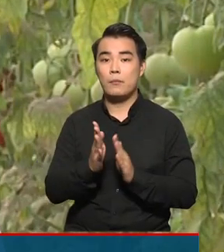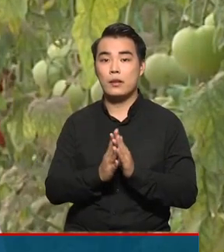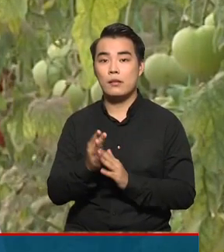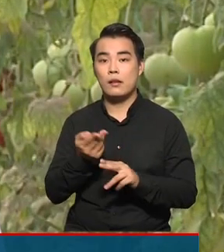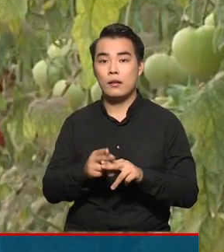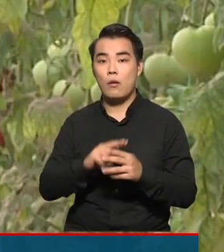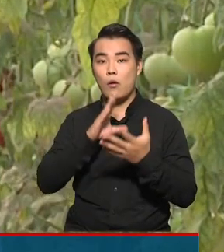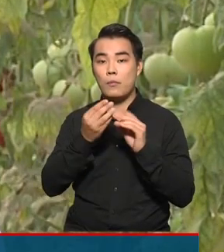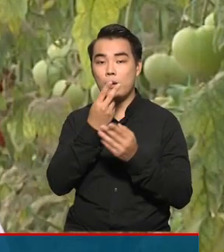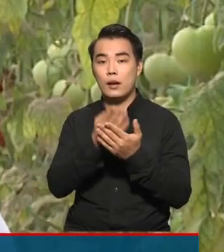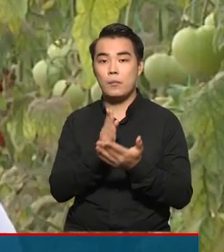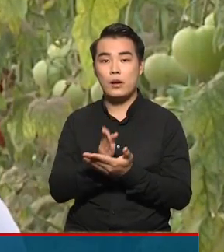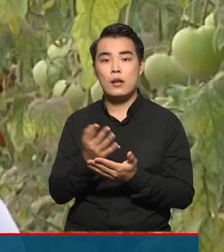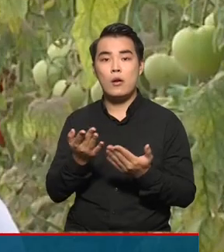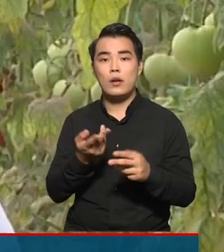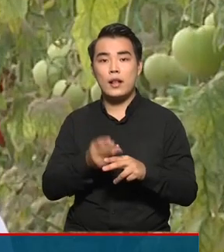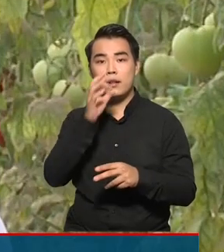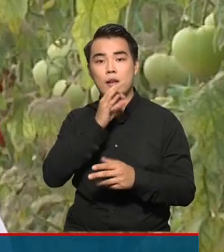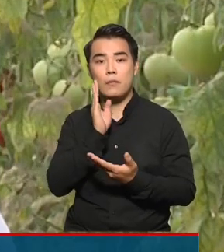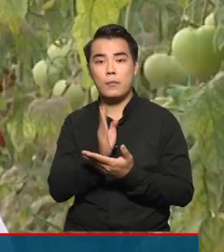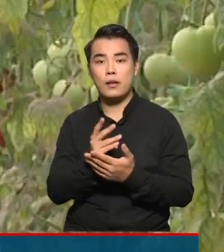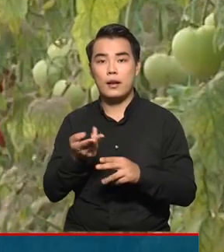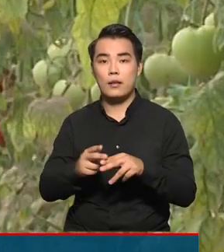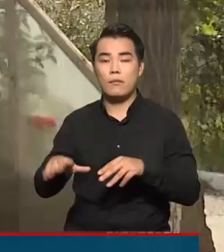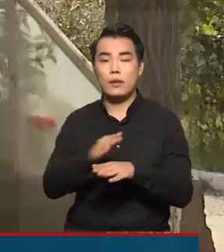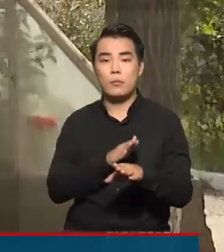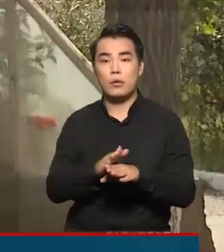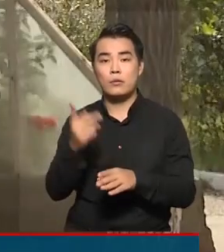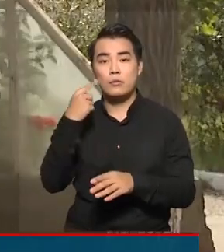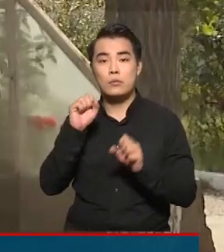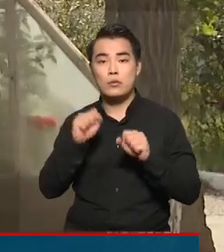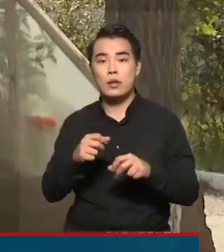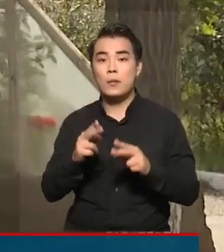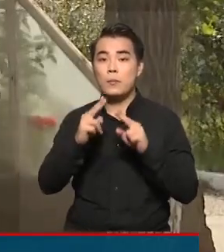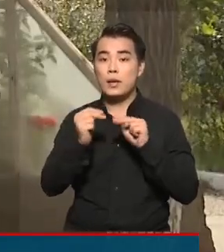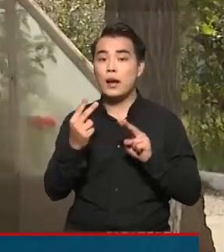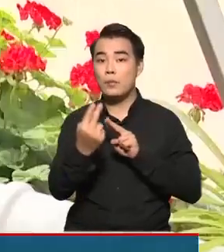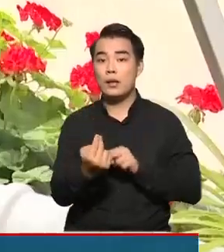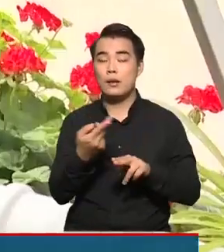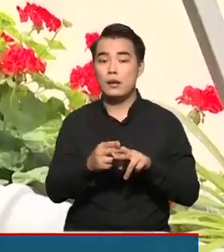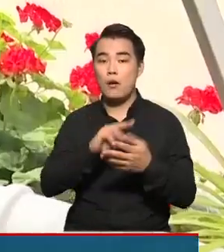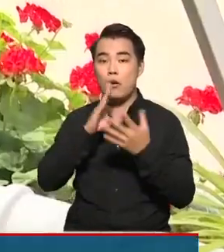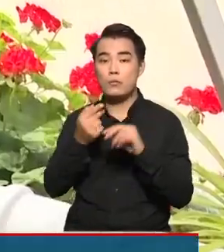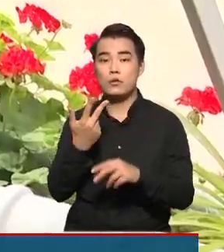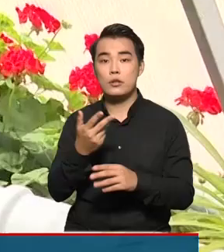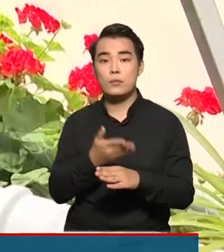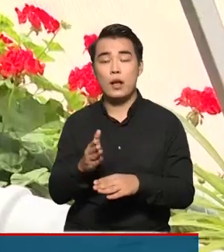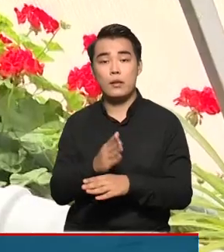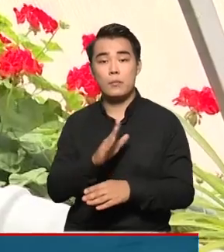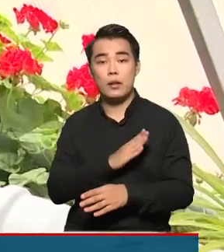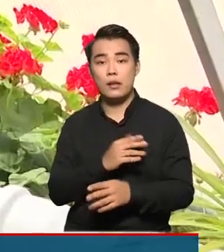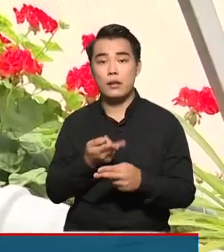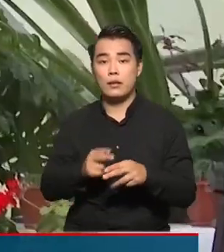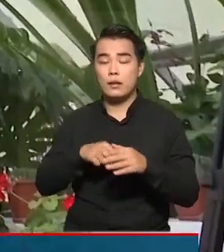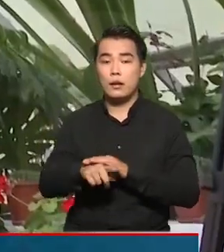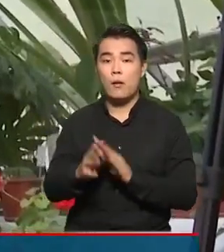құрылымын, құрылысын білеміз. Оларда қандай дәрумендер бар екенін барлығын толықтай біле аламыз. Пирамида тәріздес жылыжай кешені үш аймаққа бөлінген.